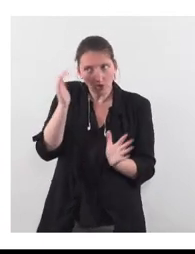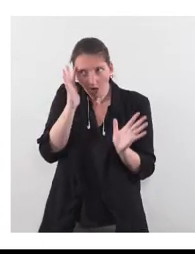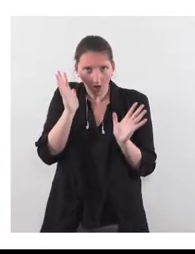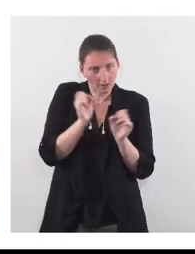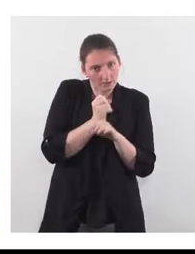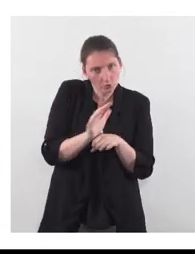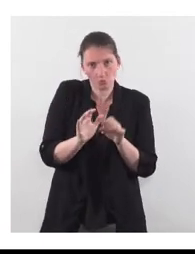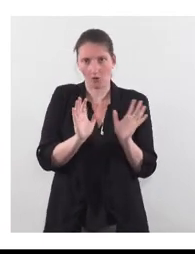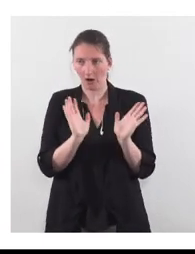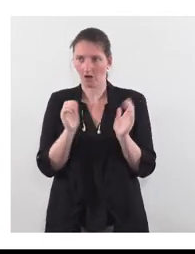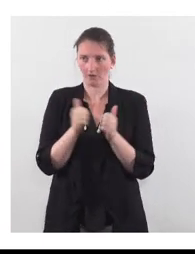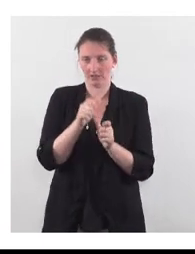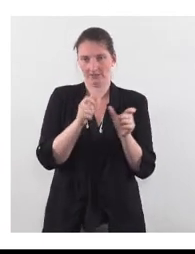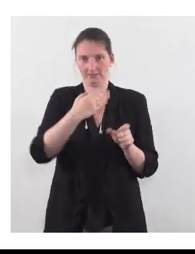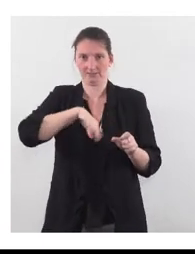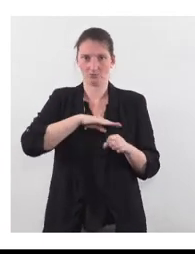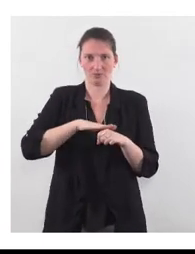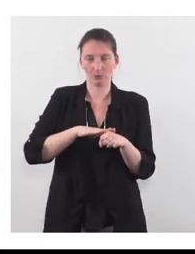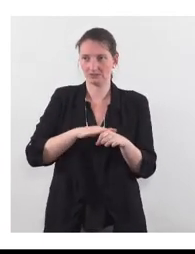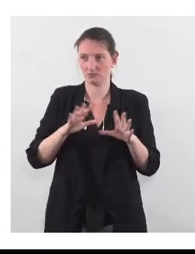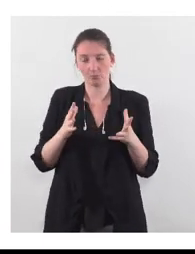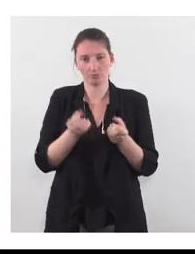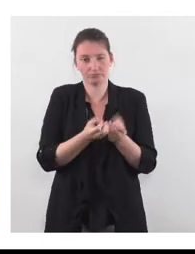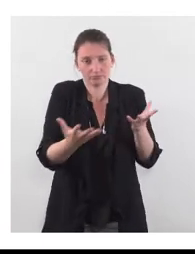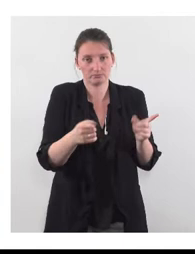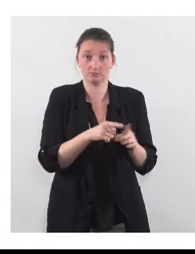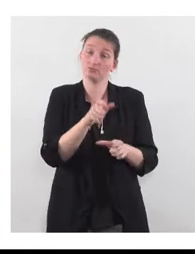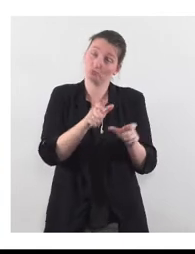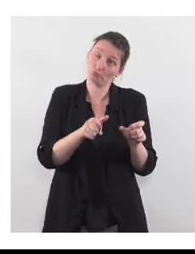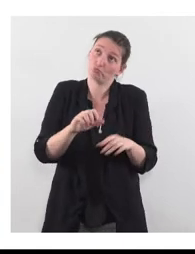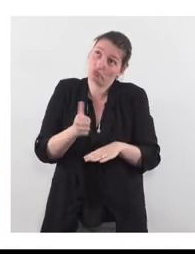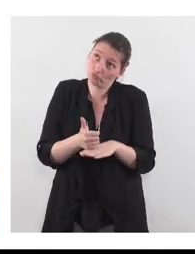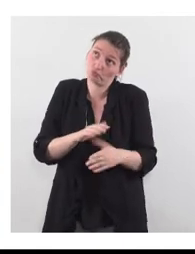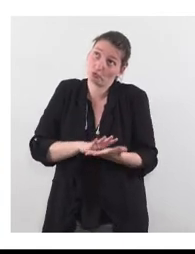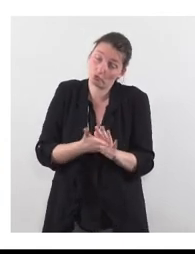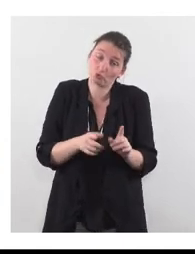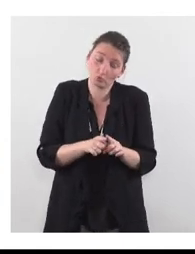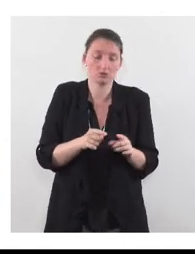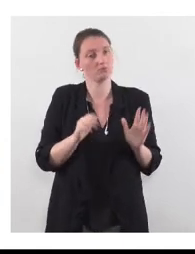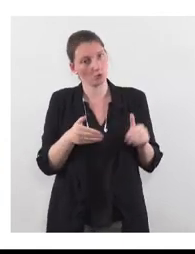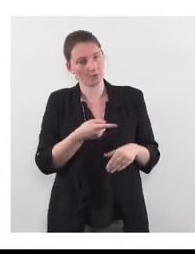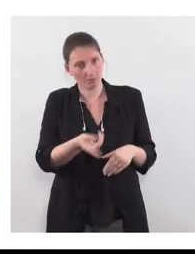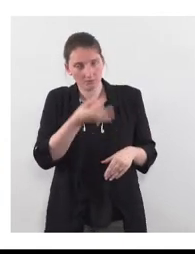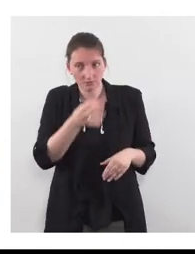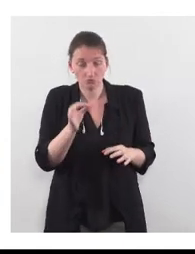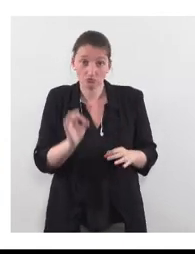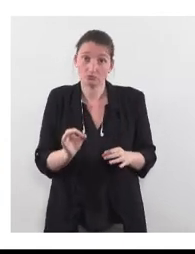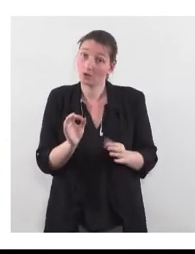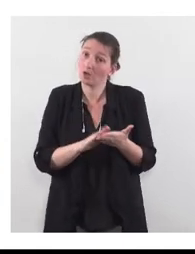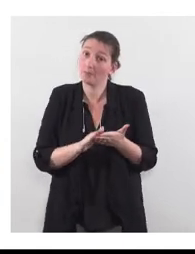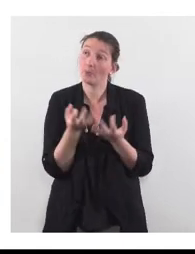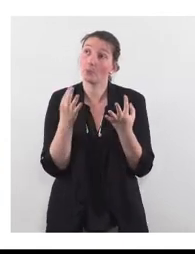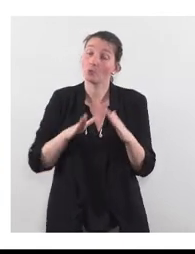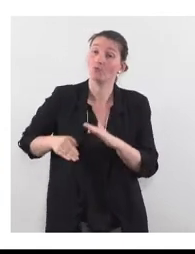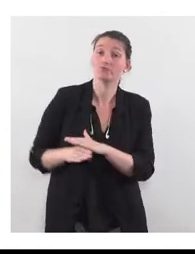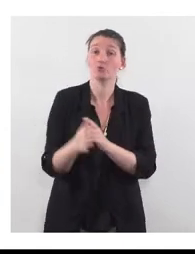les médias avec des responsables politiques aussi, et parfois des responsables associatifs, de dire effectivement il y a trop de fraude sociale,